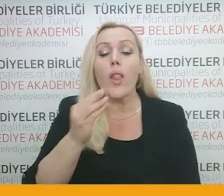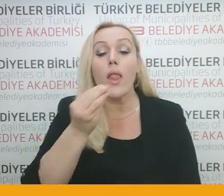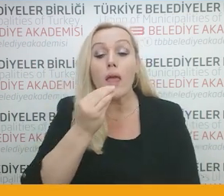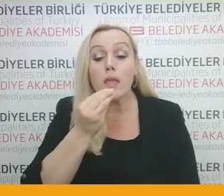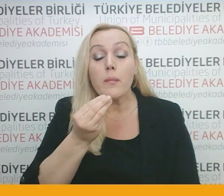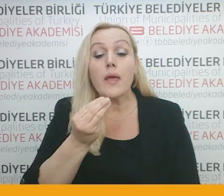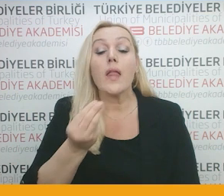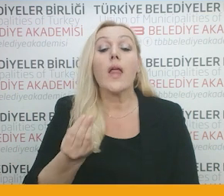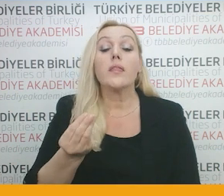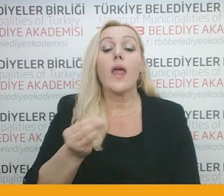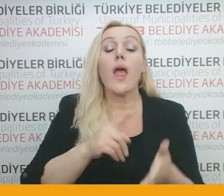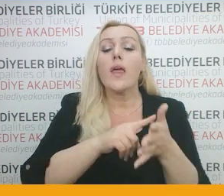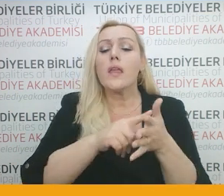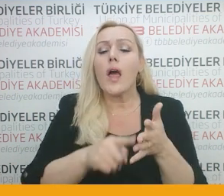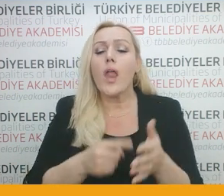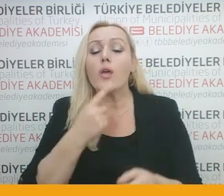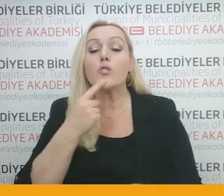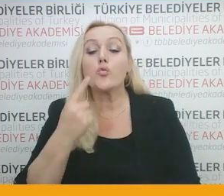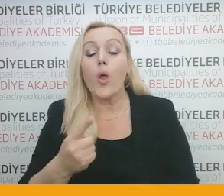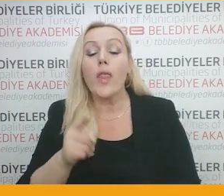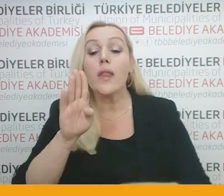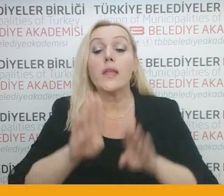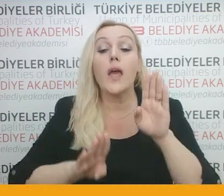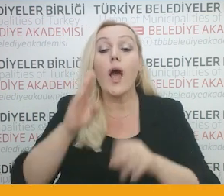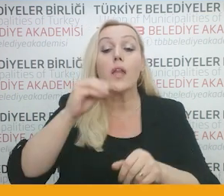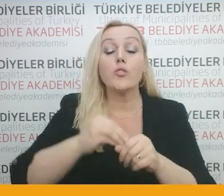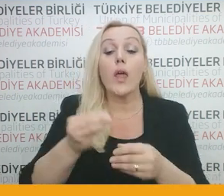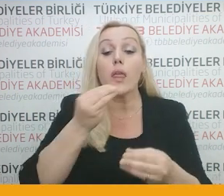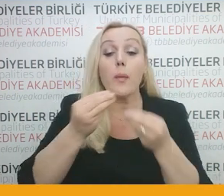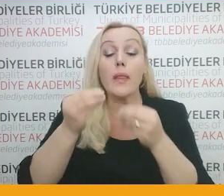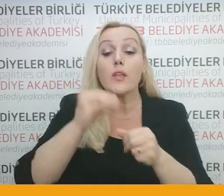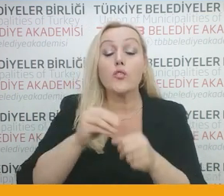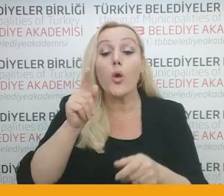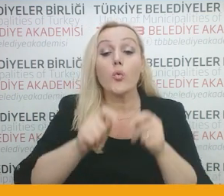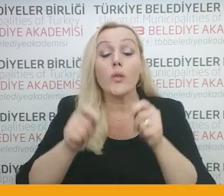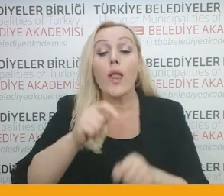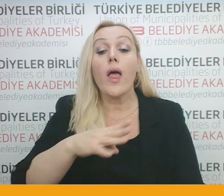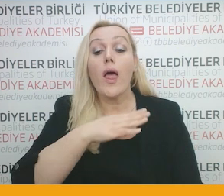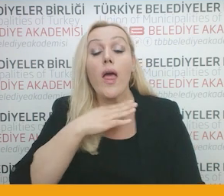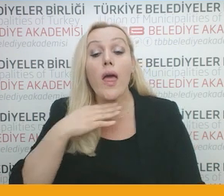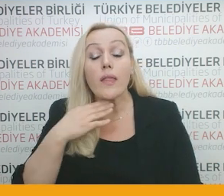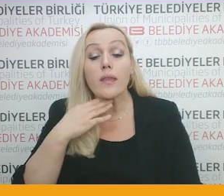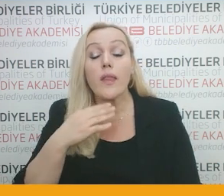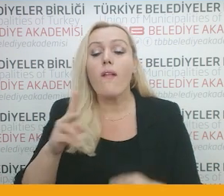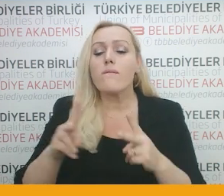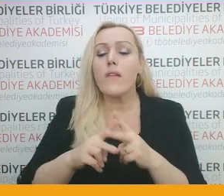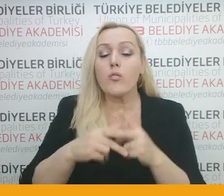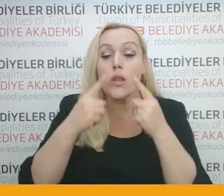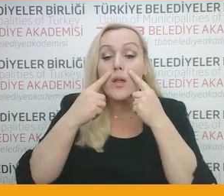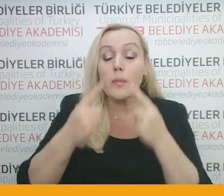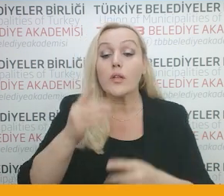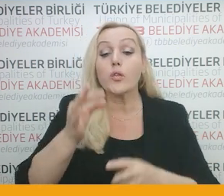sayısıyla yüklenici tarafından idareye ibraz edilen İhale kapsamında yemeklerde kullanılmak üzere getirilen et faturalarının karşılaştırılması olarak